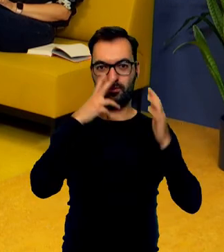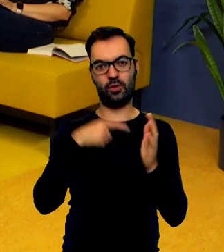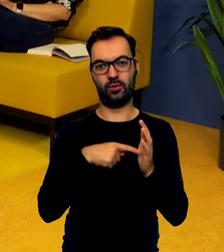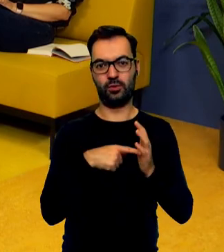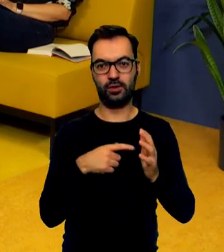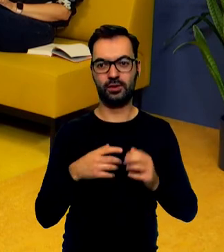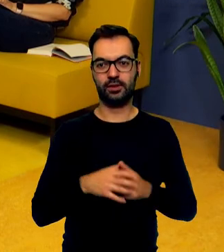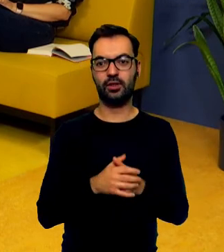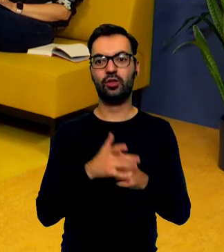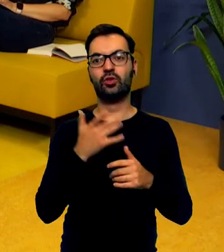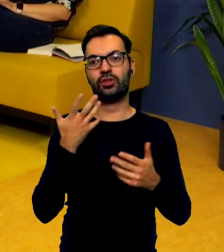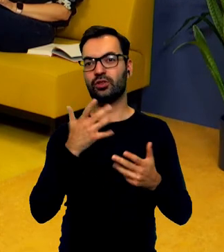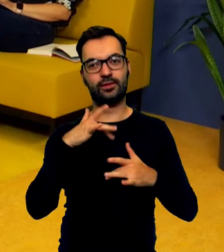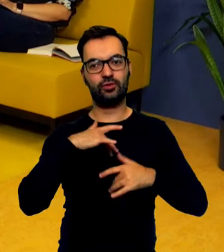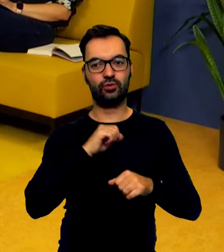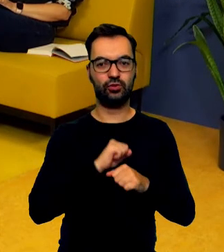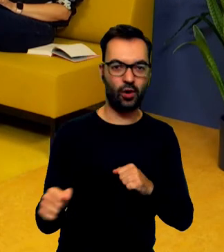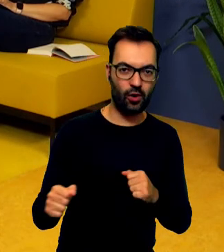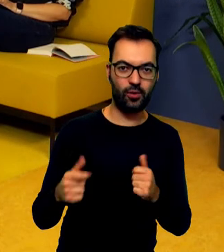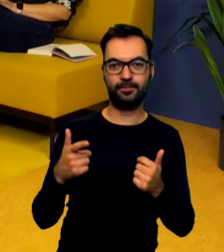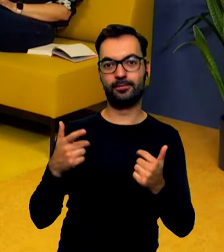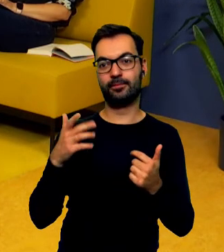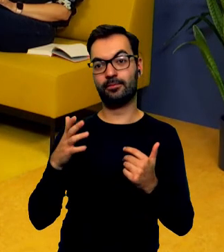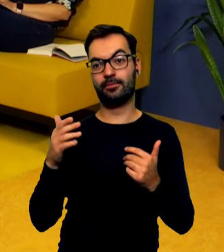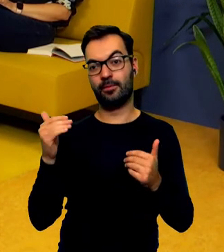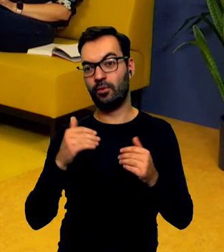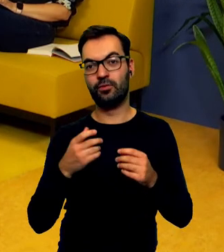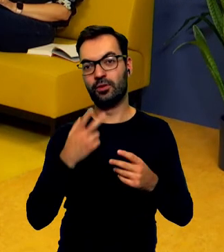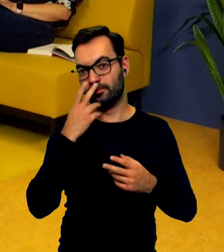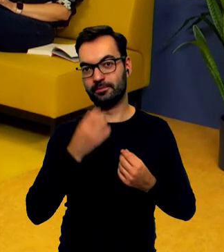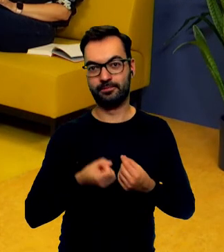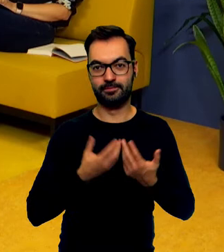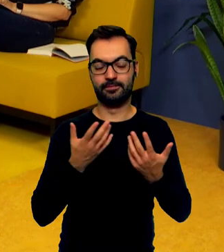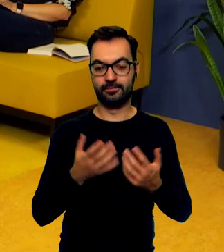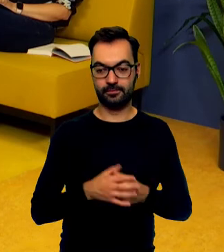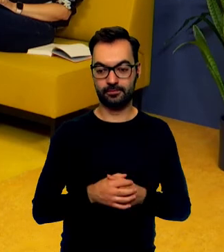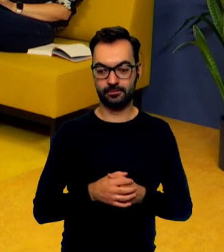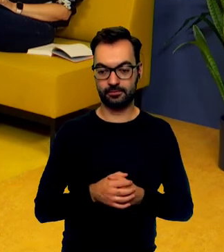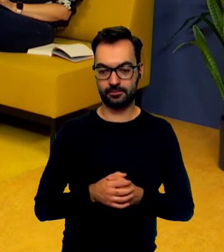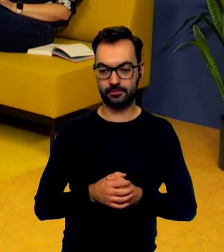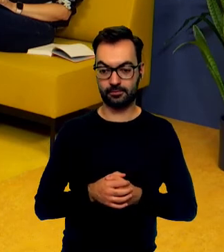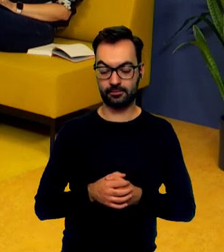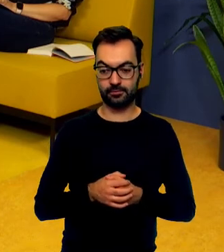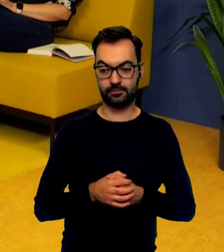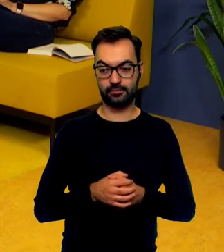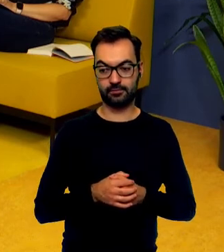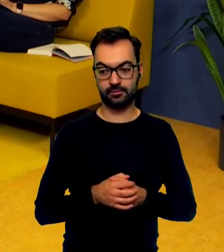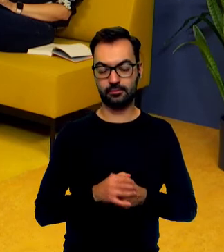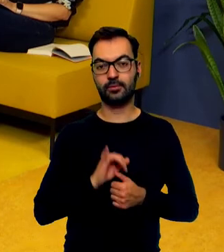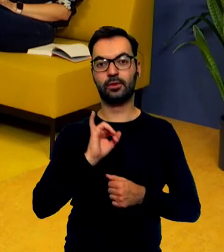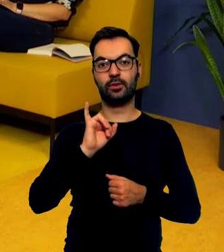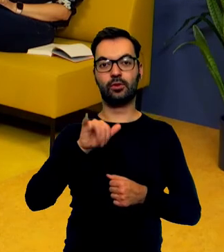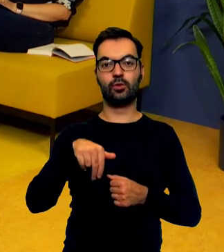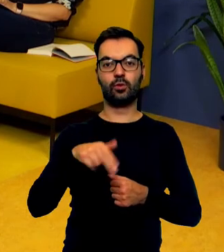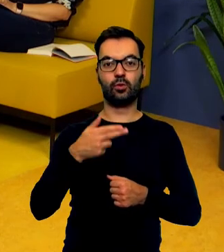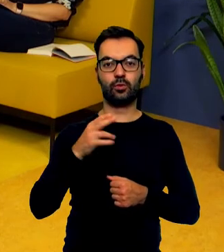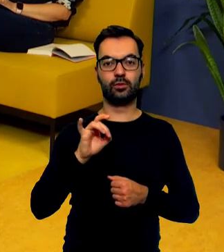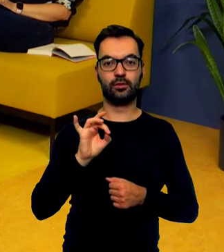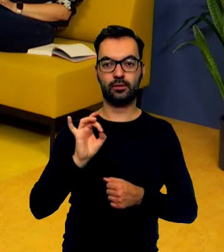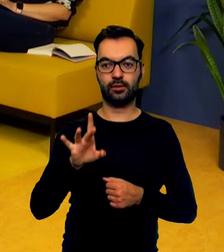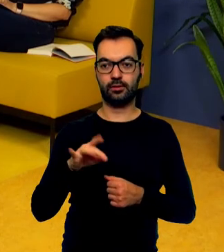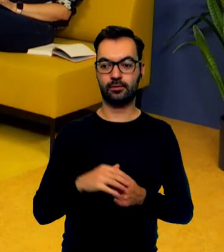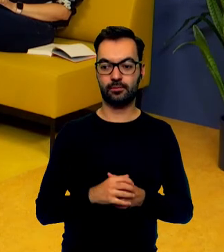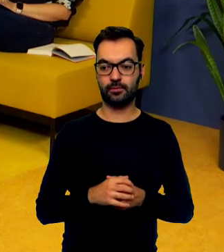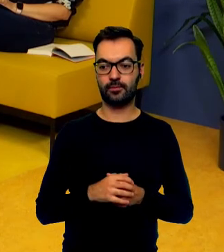które gdzieś są i które mają potencjał, żeby się ujawnić. No i Jung powiada, że